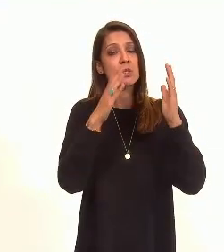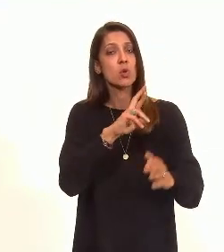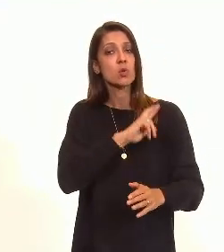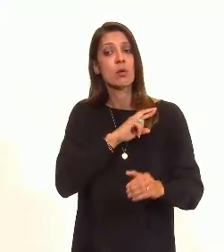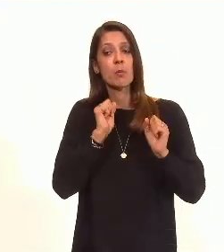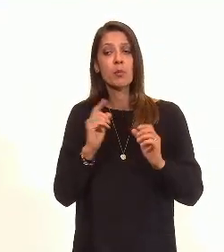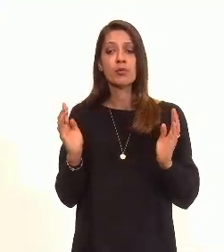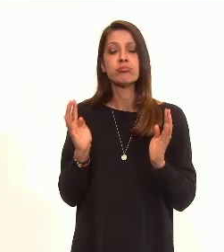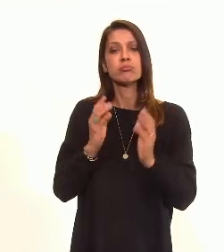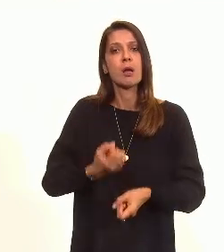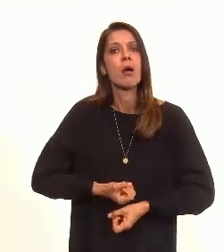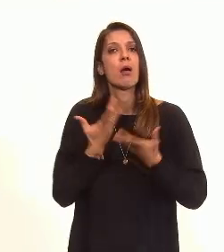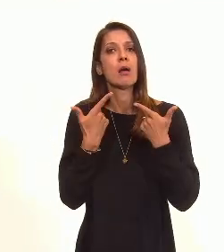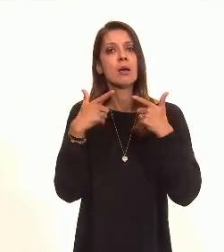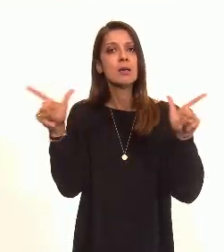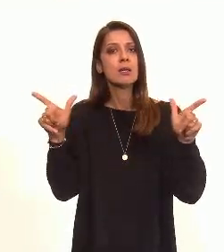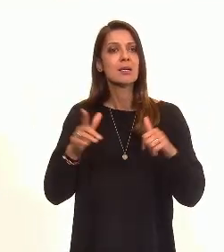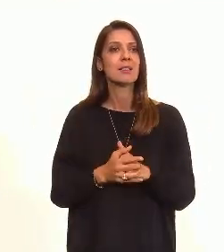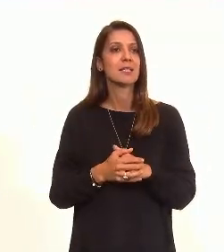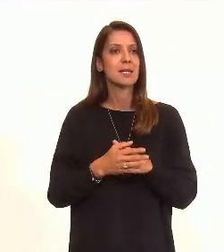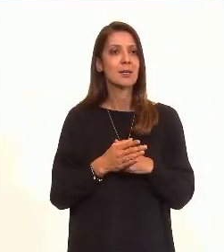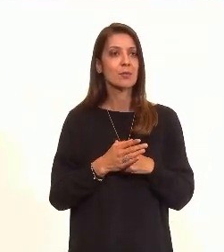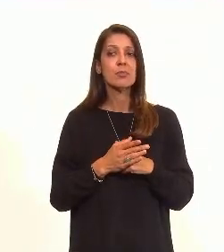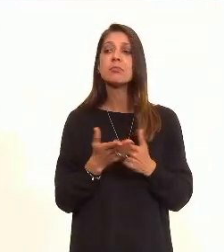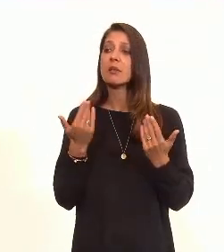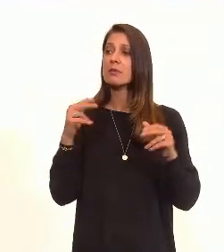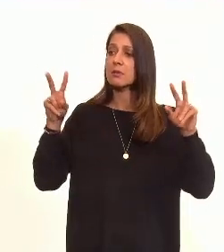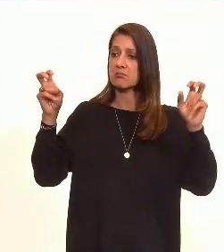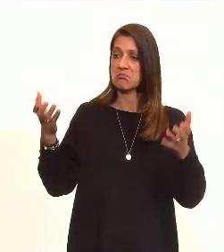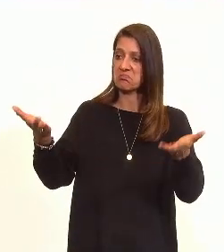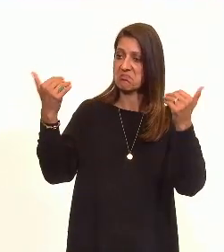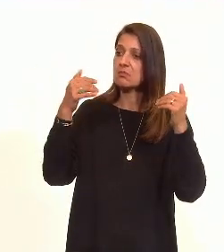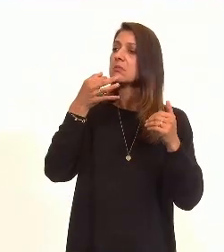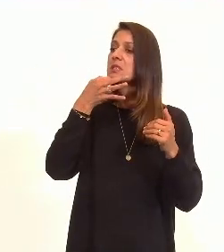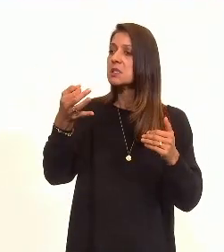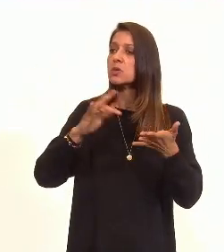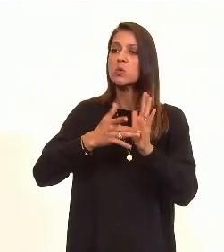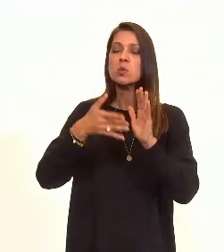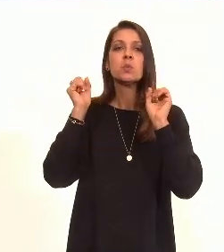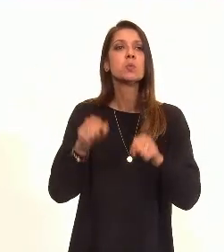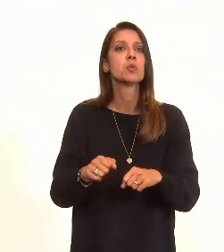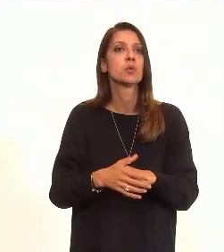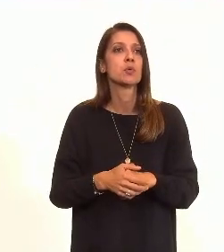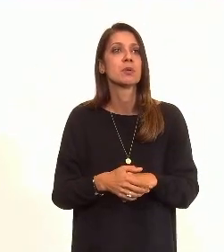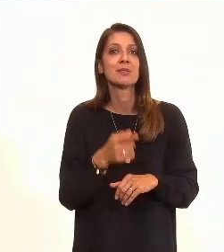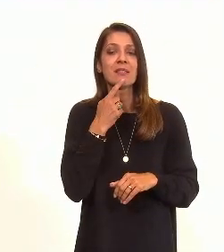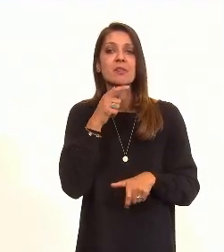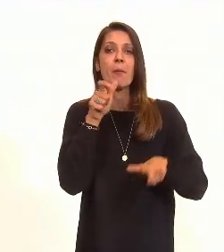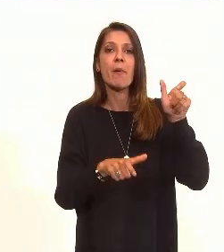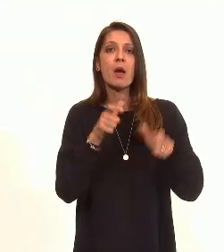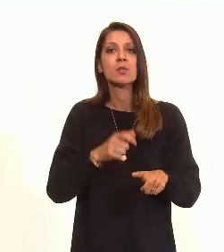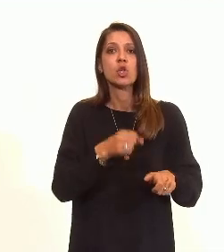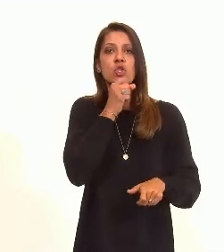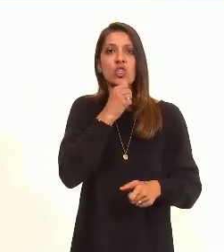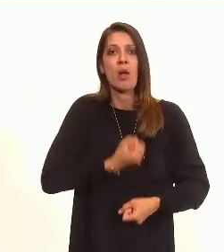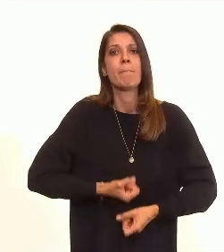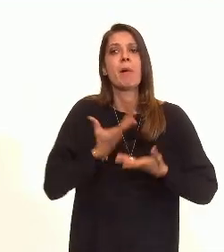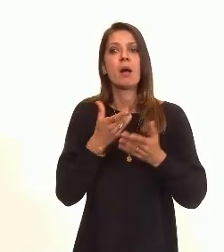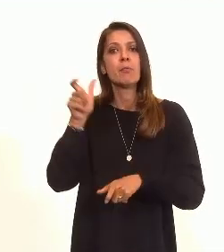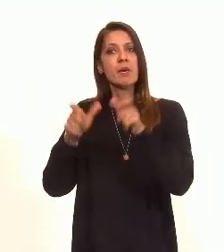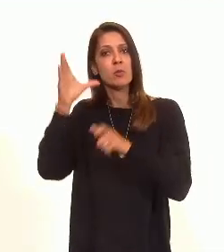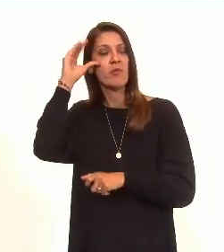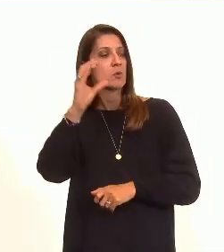Le slogan dit bien, le slogan dit tout. Les personnes âgées parlent, les professionnels écoutent. La démarche, elle s'est